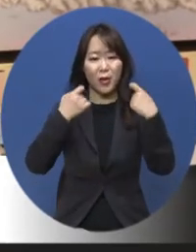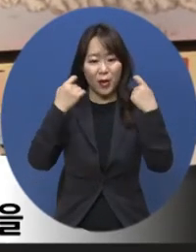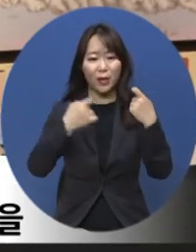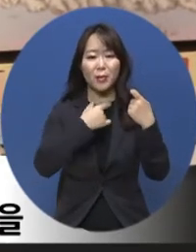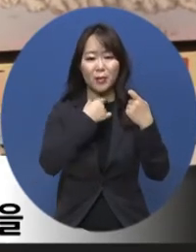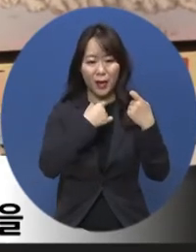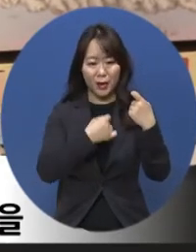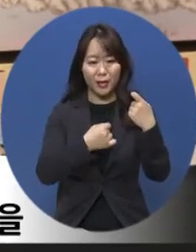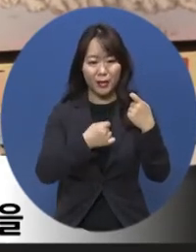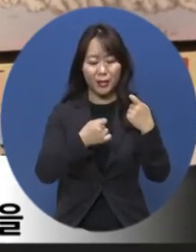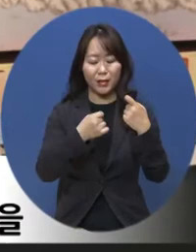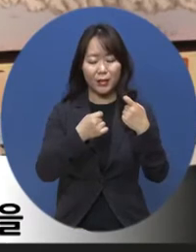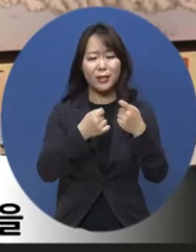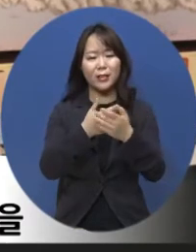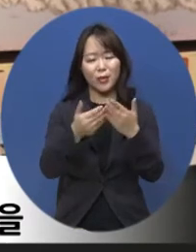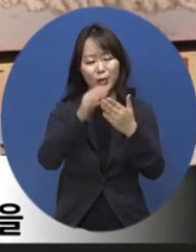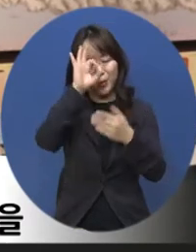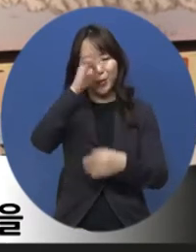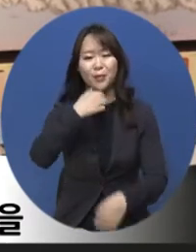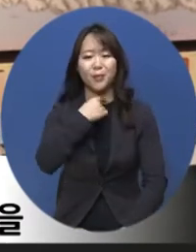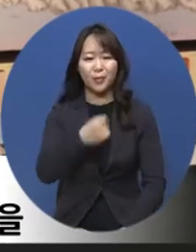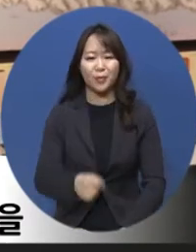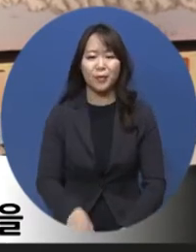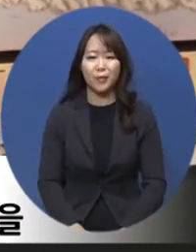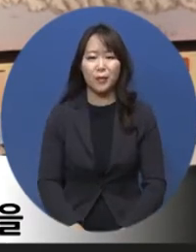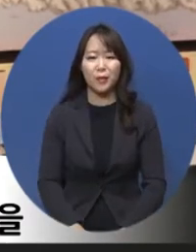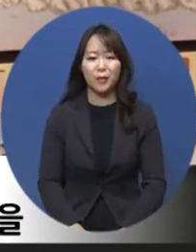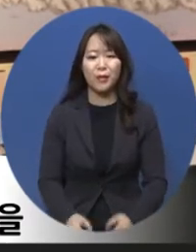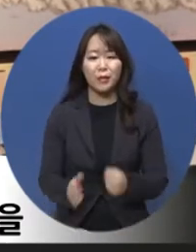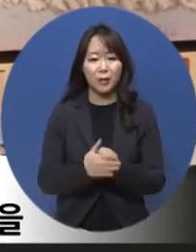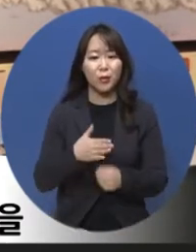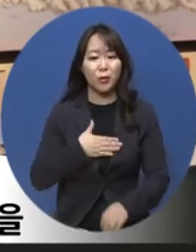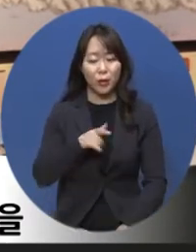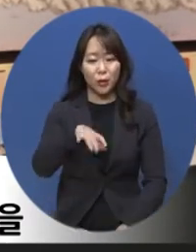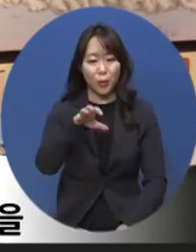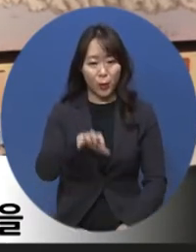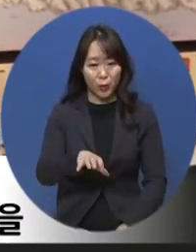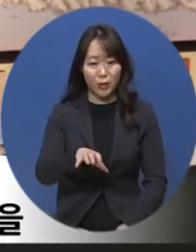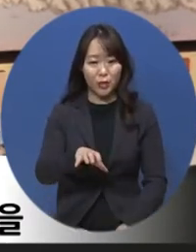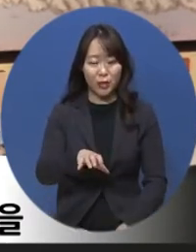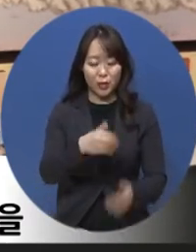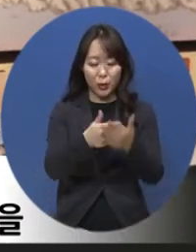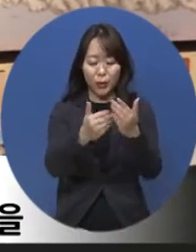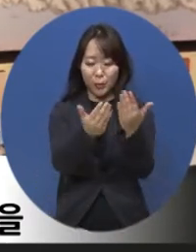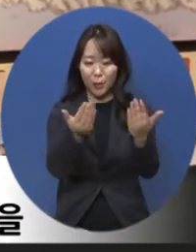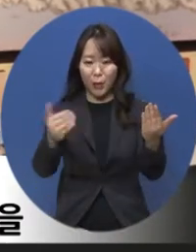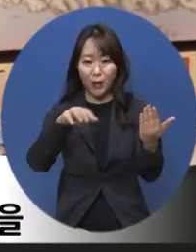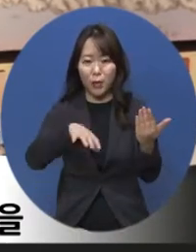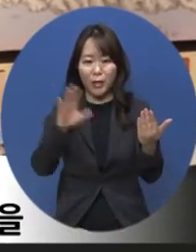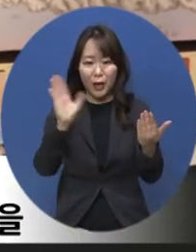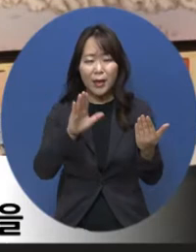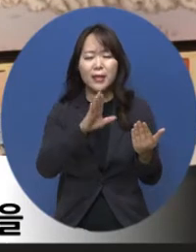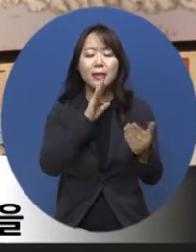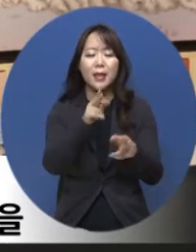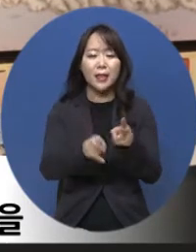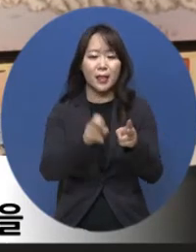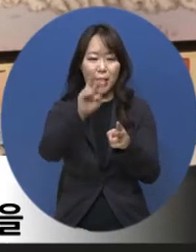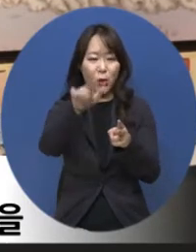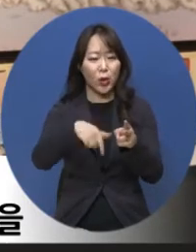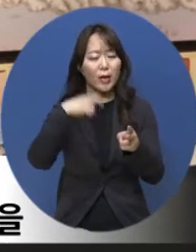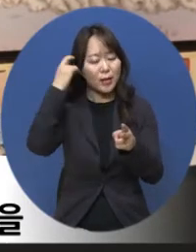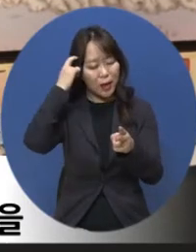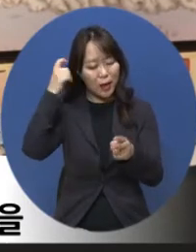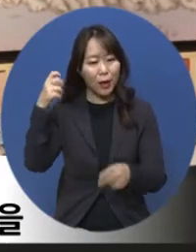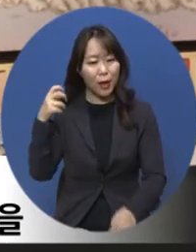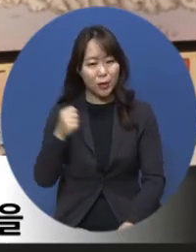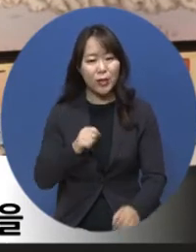꿈꾸는 그런 전시가 되었으면 좋겠습니다. 그래서 저는 이곳이 전시장이 아니라 실제 기차역이라는 상상을